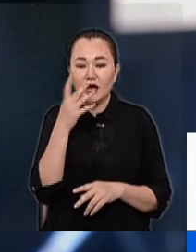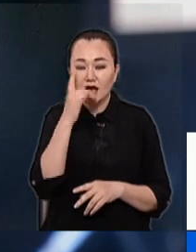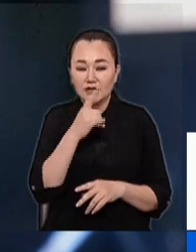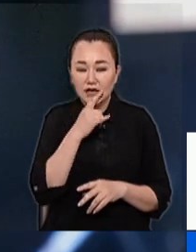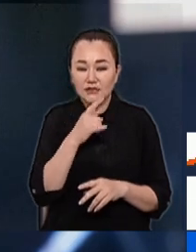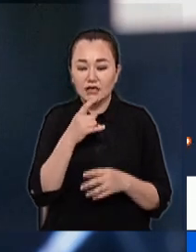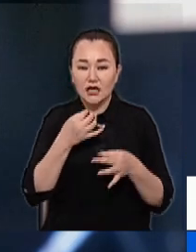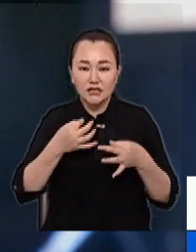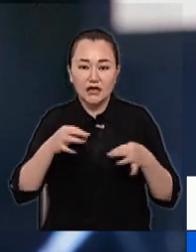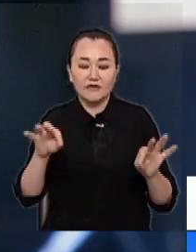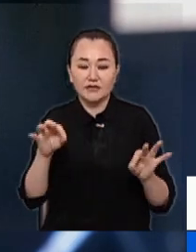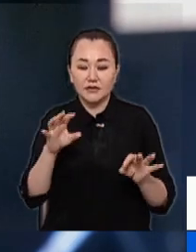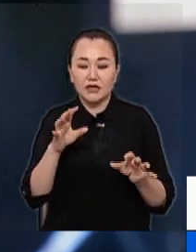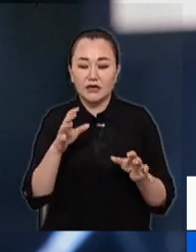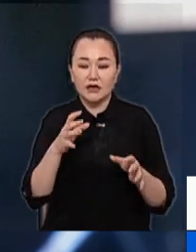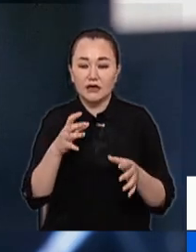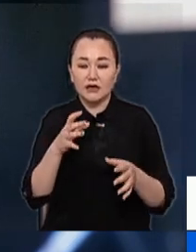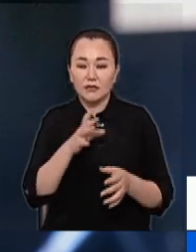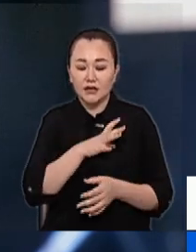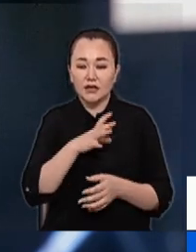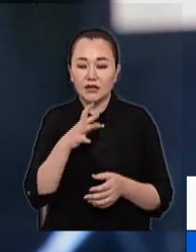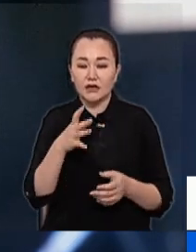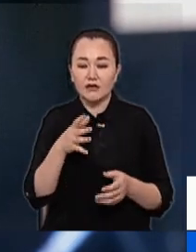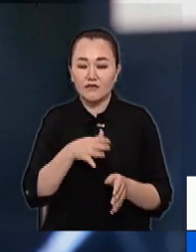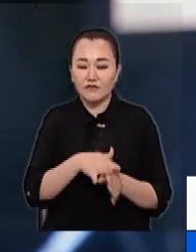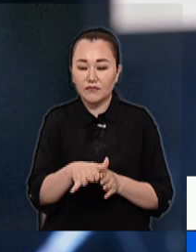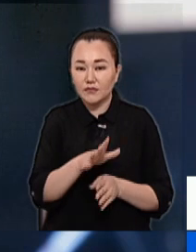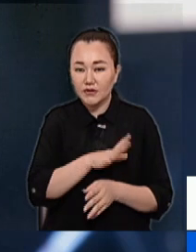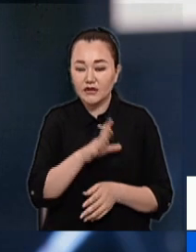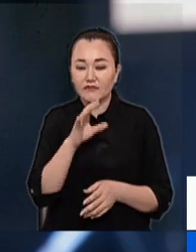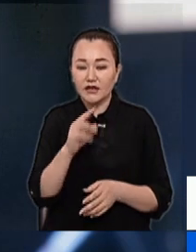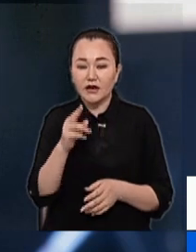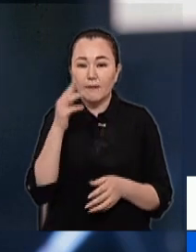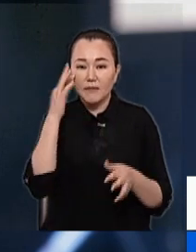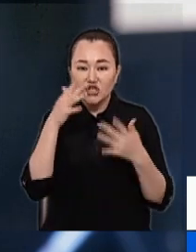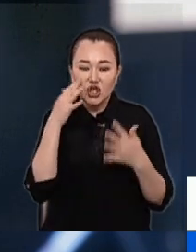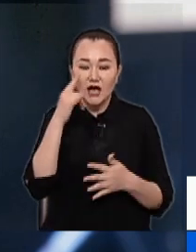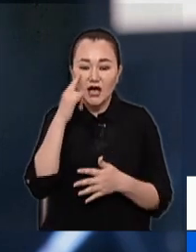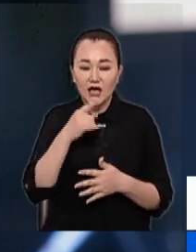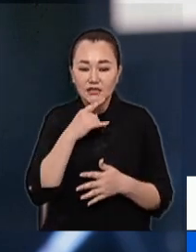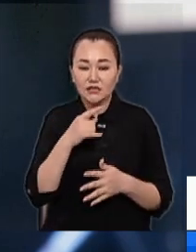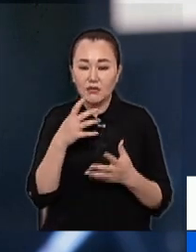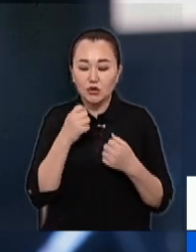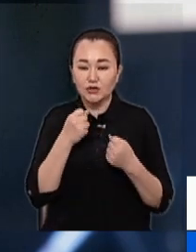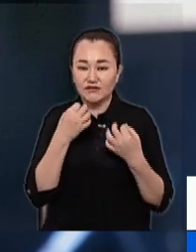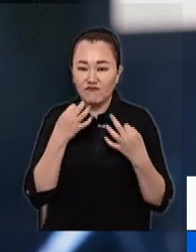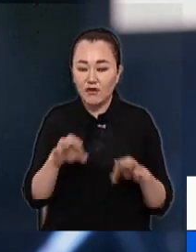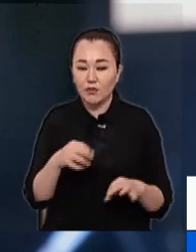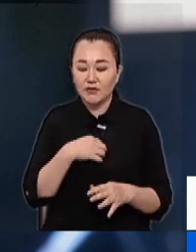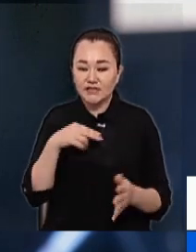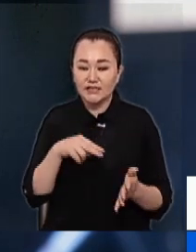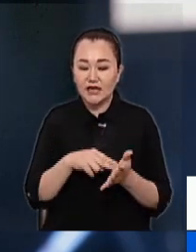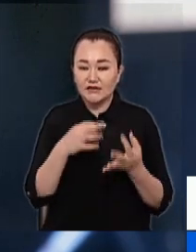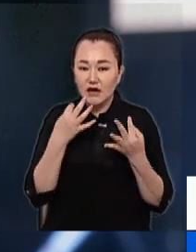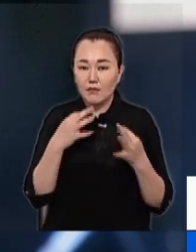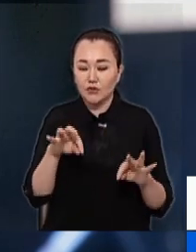обрел независимость. Наконец была реализована там вековая мечта, что Казахстан получил свободу. Мы стали свободным,